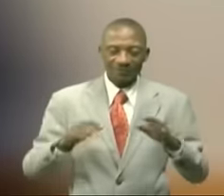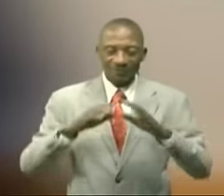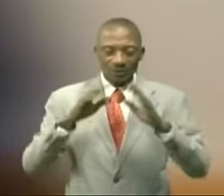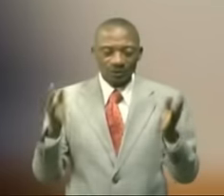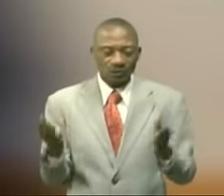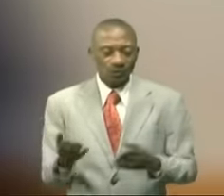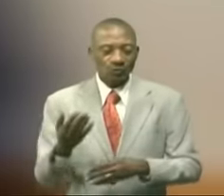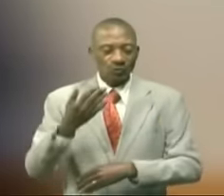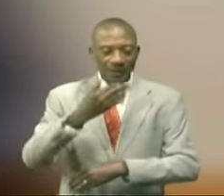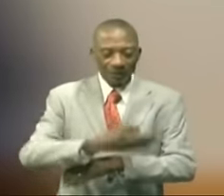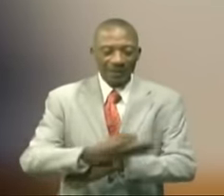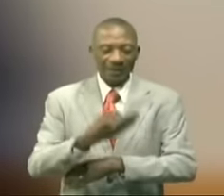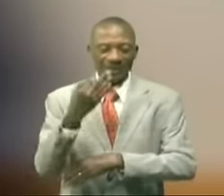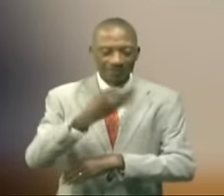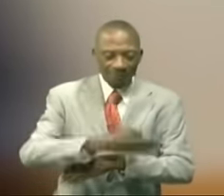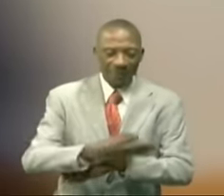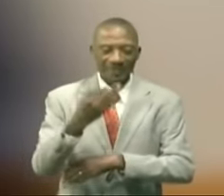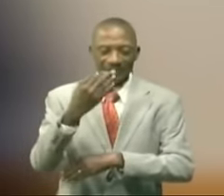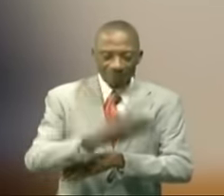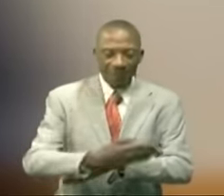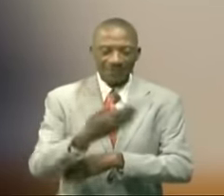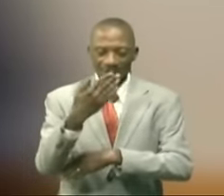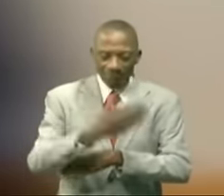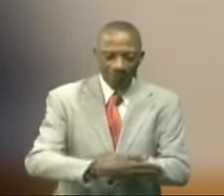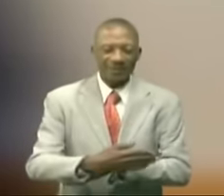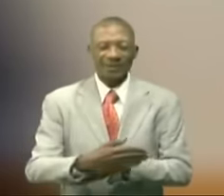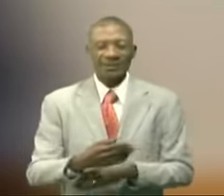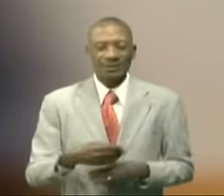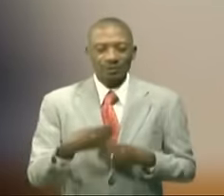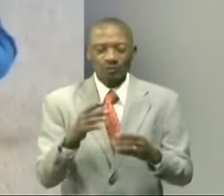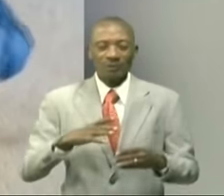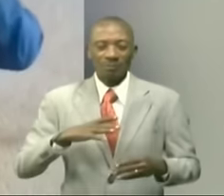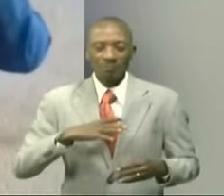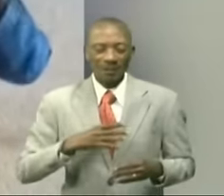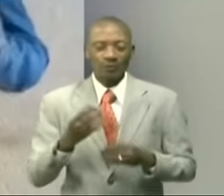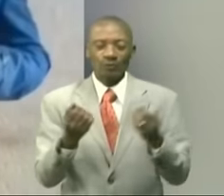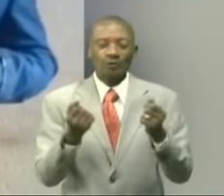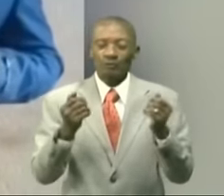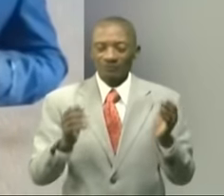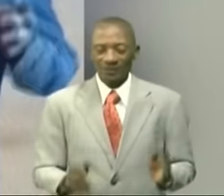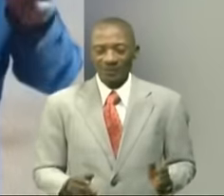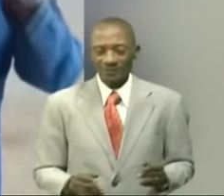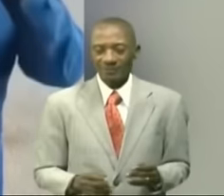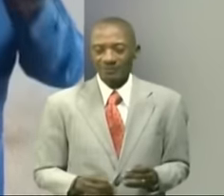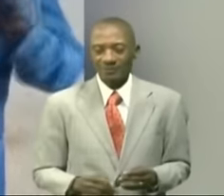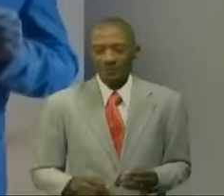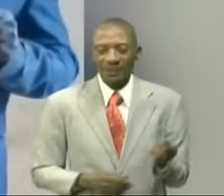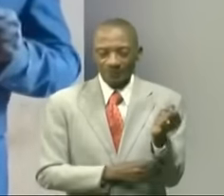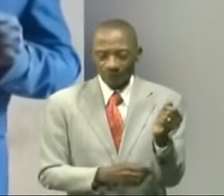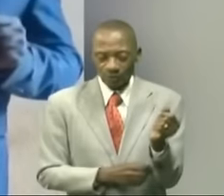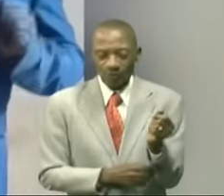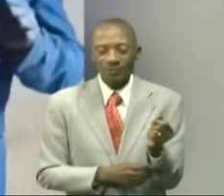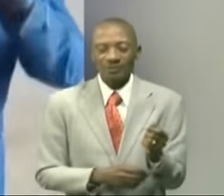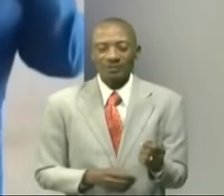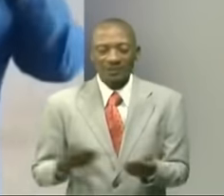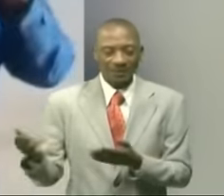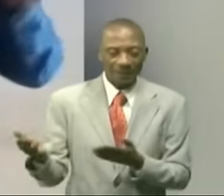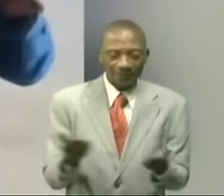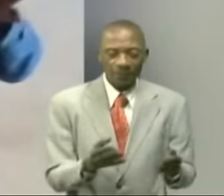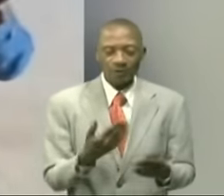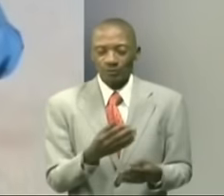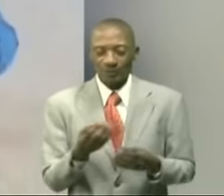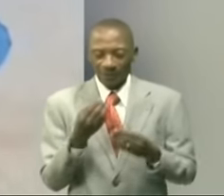communiqué de son excellence, monsieur le gouverneur militaire de Litouri, nous référons à ces communiqués.